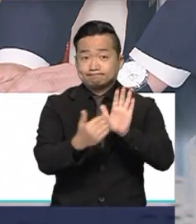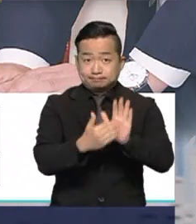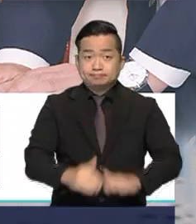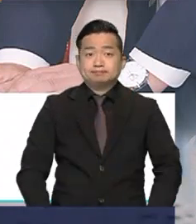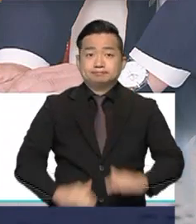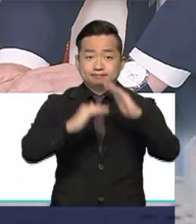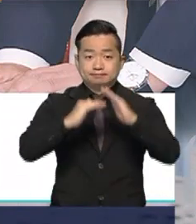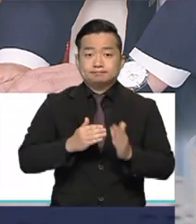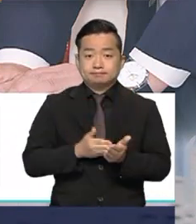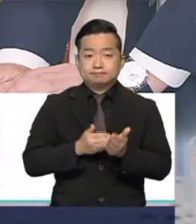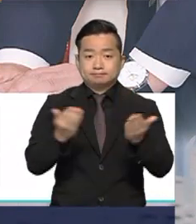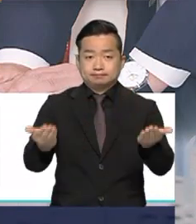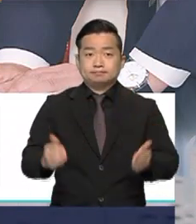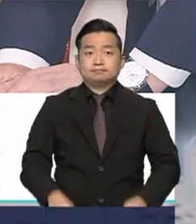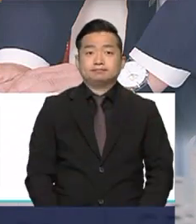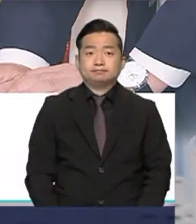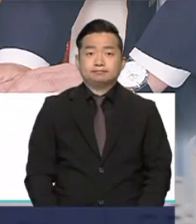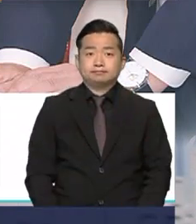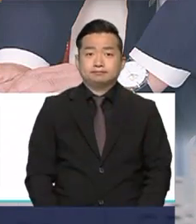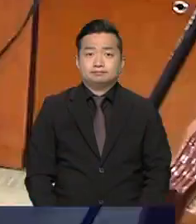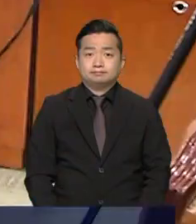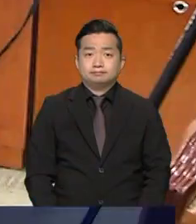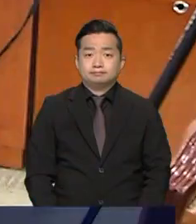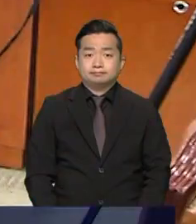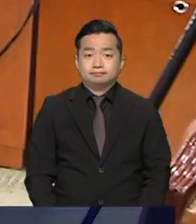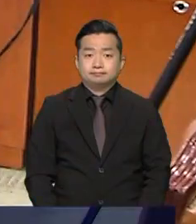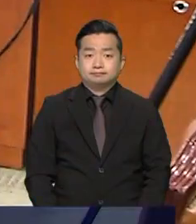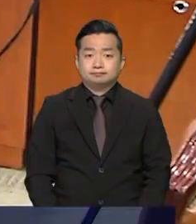증언했습니다. 원종진 기자의 보도입니다.